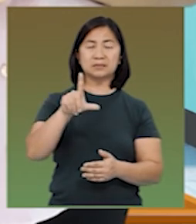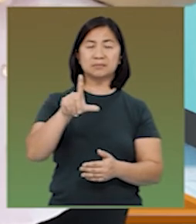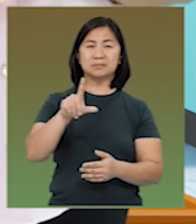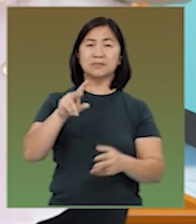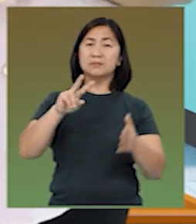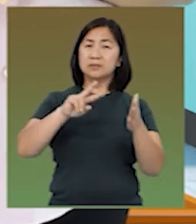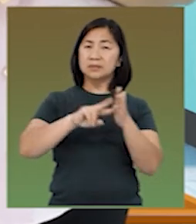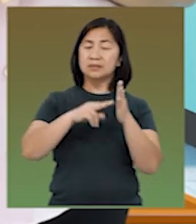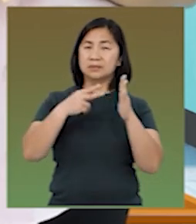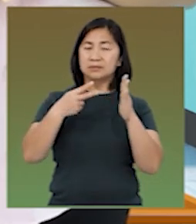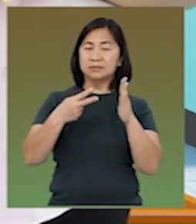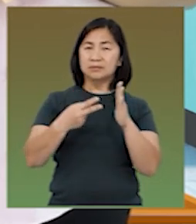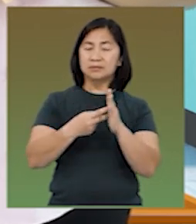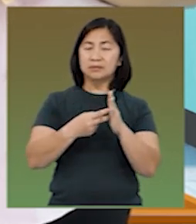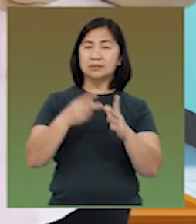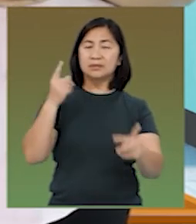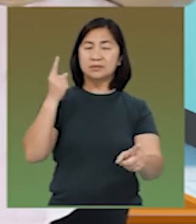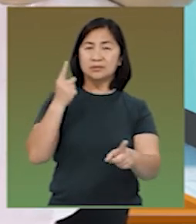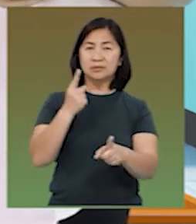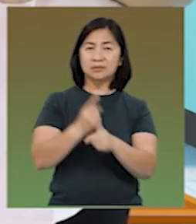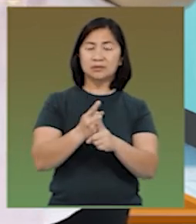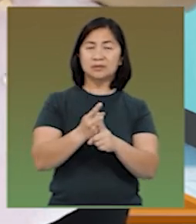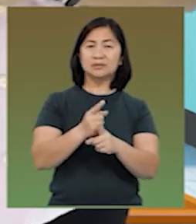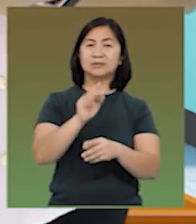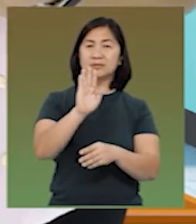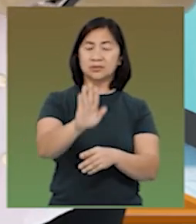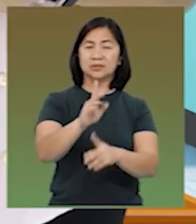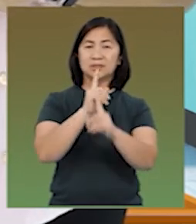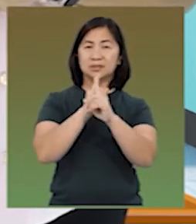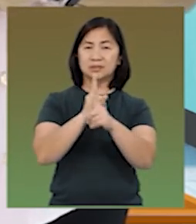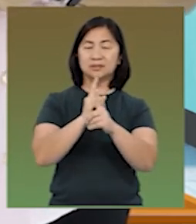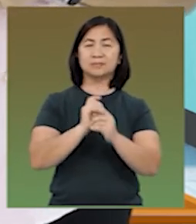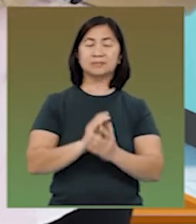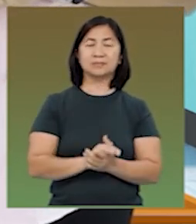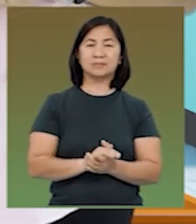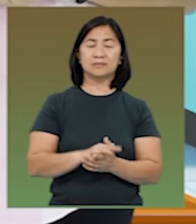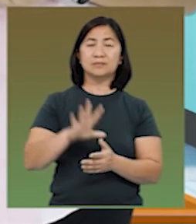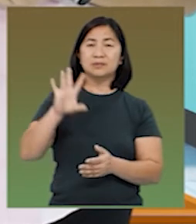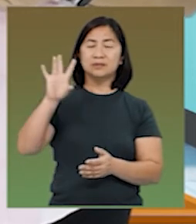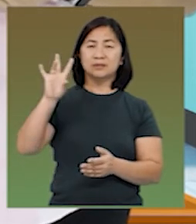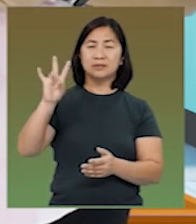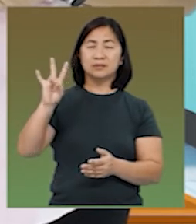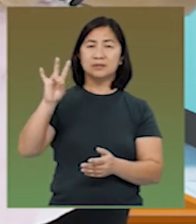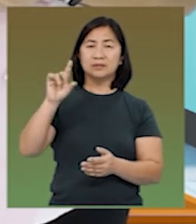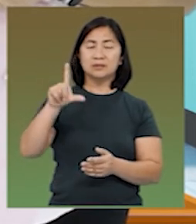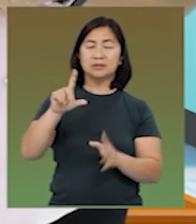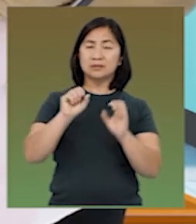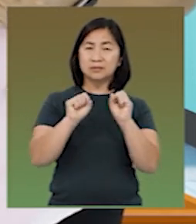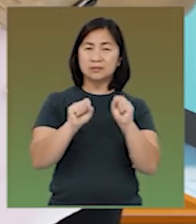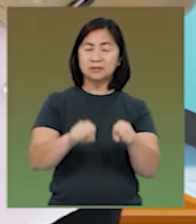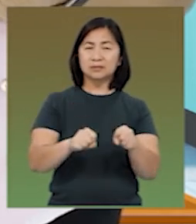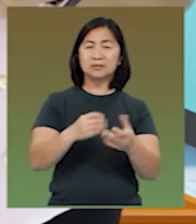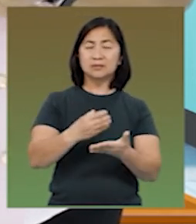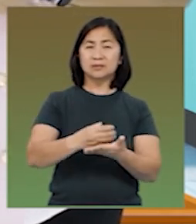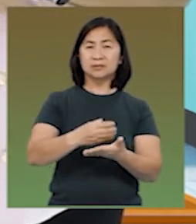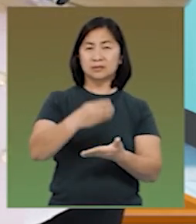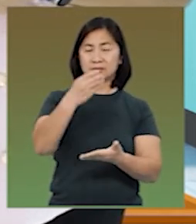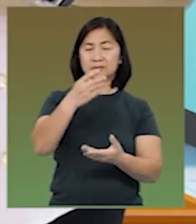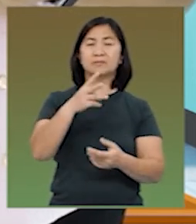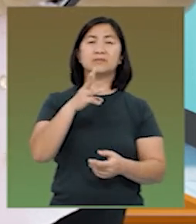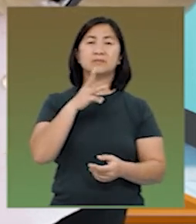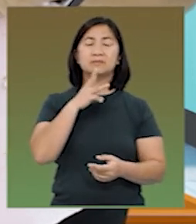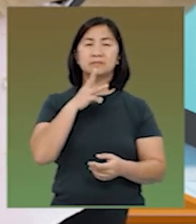milliliters. Ibig sabihin, tama ang inyong sagot. 7 liters ang capacity